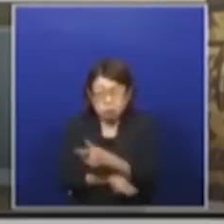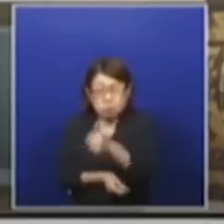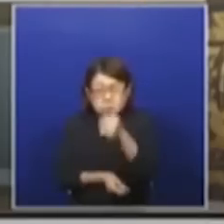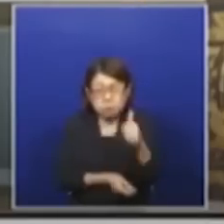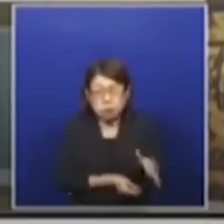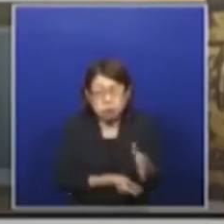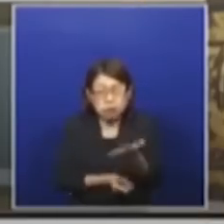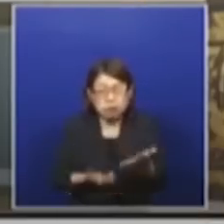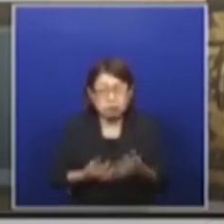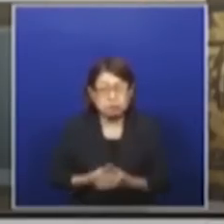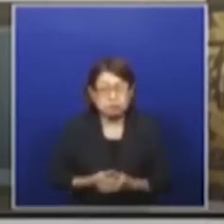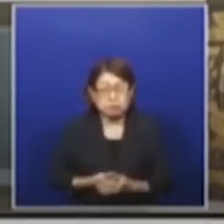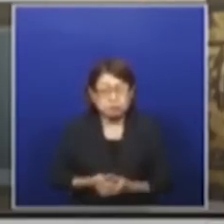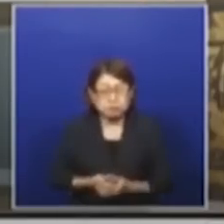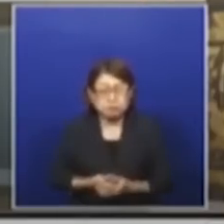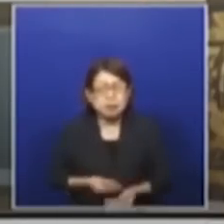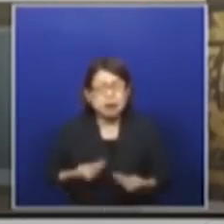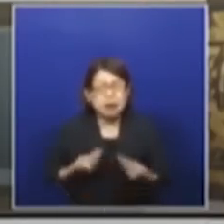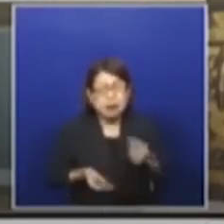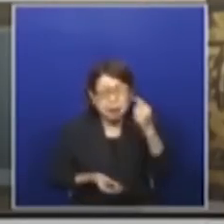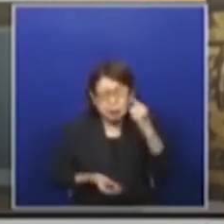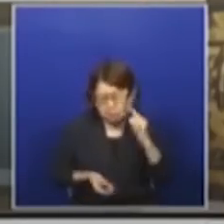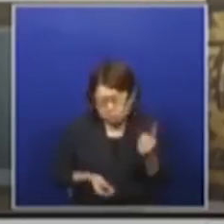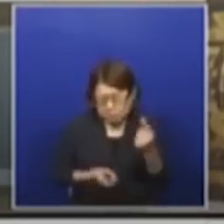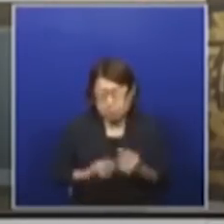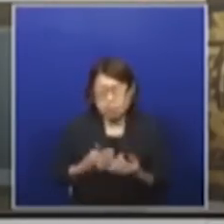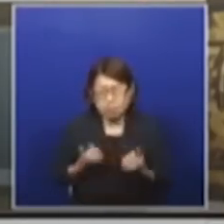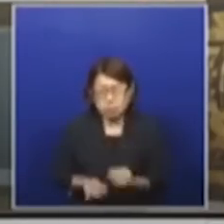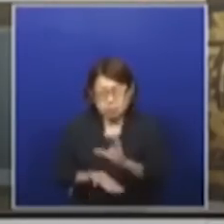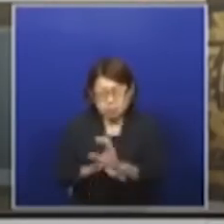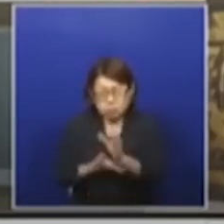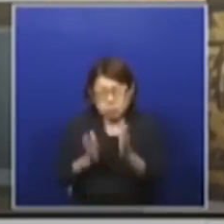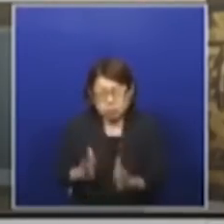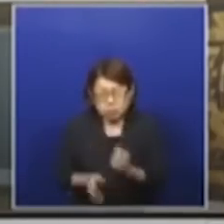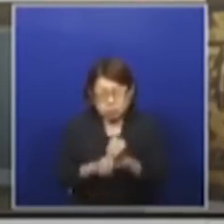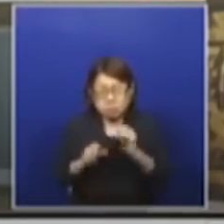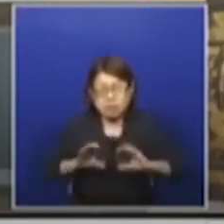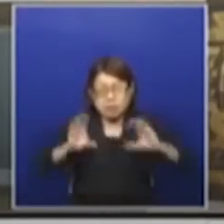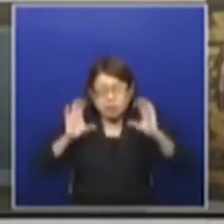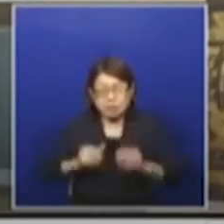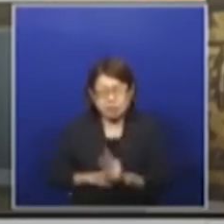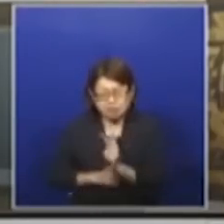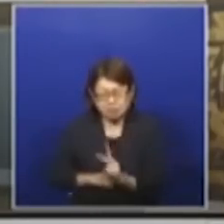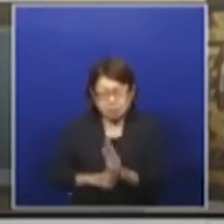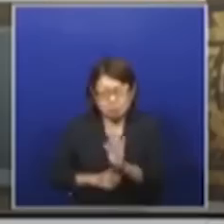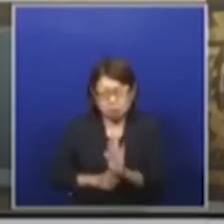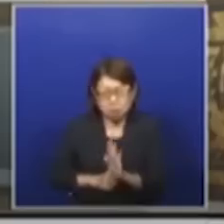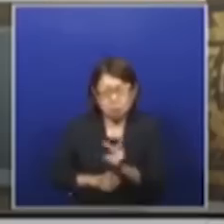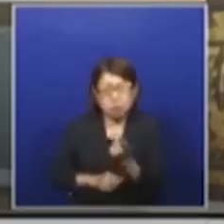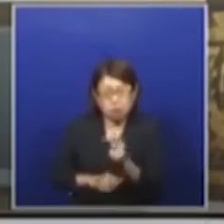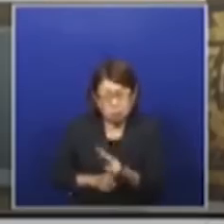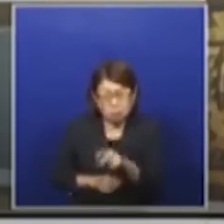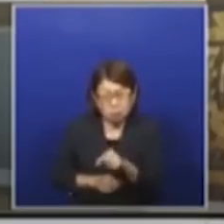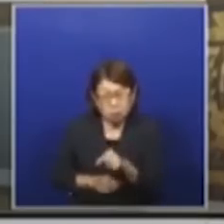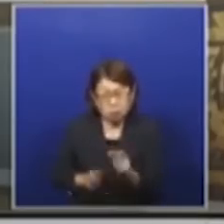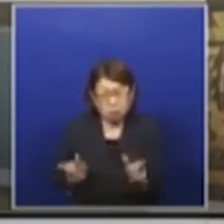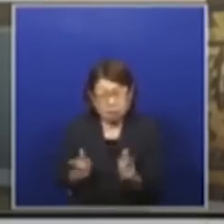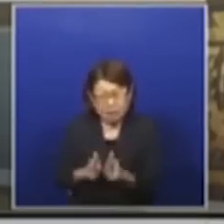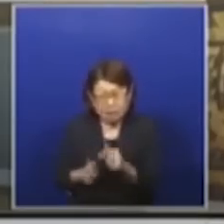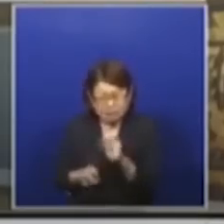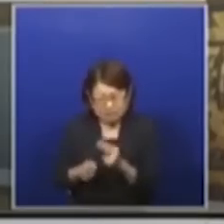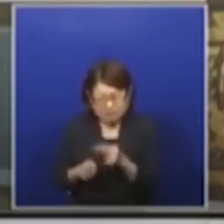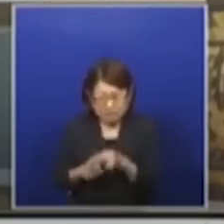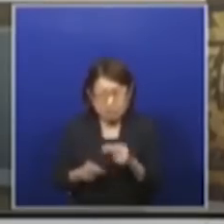มองในด้านกลับครับการที่ให้กบข.มาเป็นหนึ่งในคณะกรรมการชุดนี้อาจจะทำให้เงินของกองทุนกบ